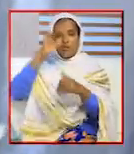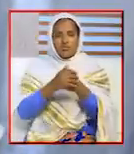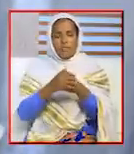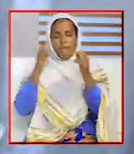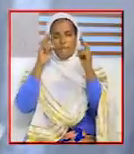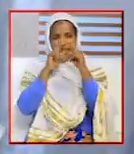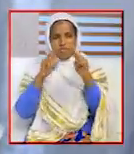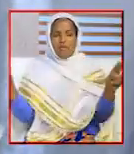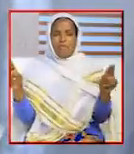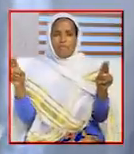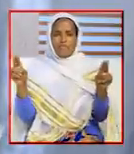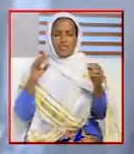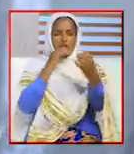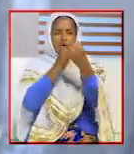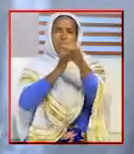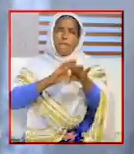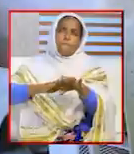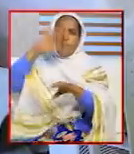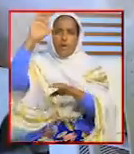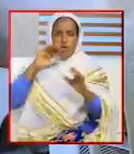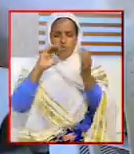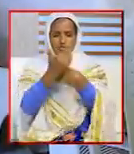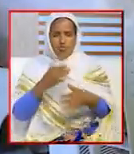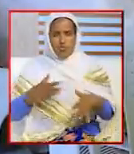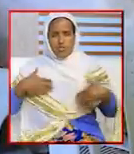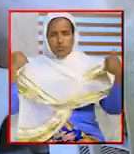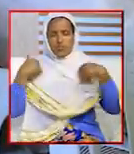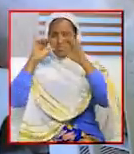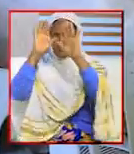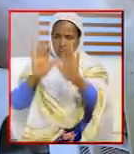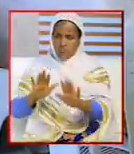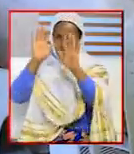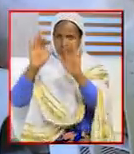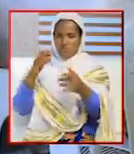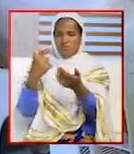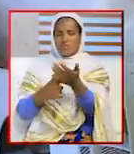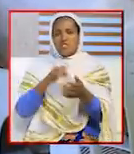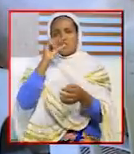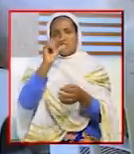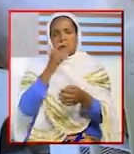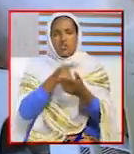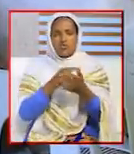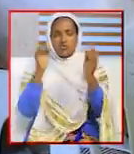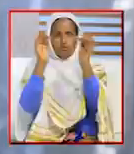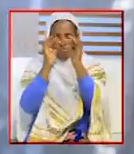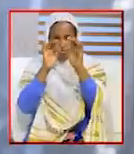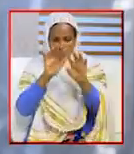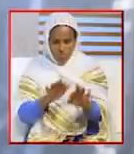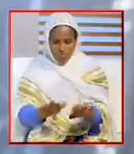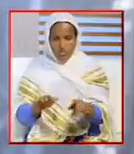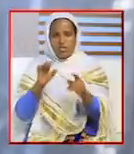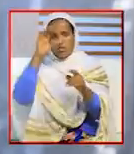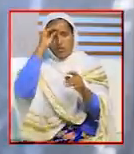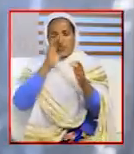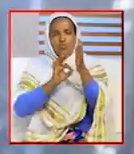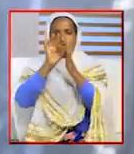እንደውም በጣም ከአቅም በላይ በሆነ ወጣቶቻችን እንደውም እየተማረኩብን ያለው በዚህ ነው። ትንሽ ናቸው ዌብሳይቶቹ ከሰው